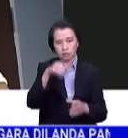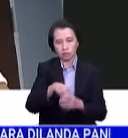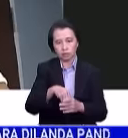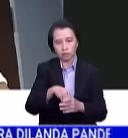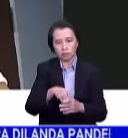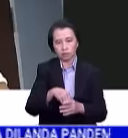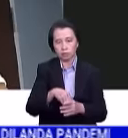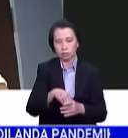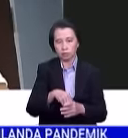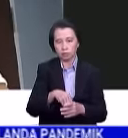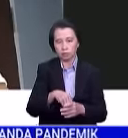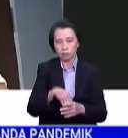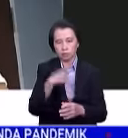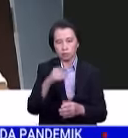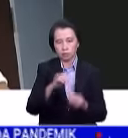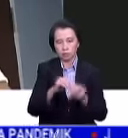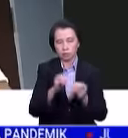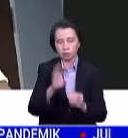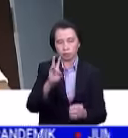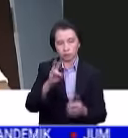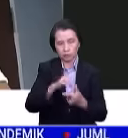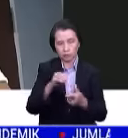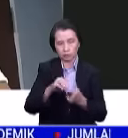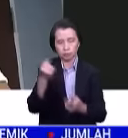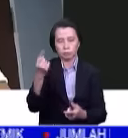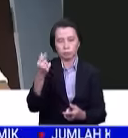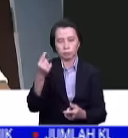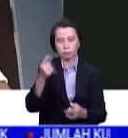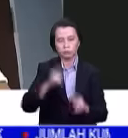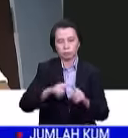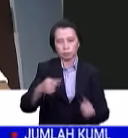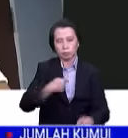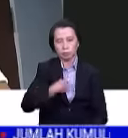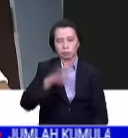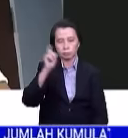number 9 role, number 7 atau number 11. Tapi saya kena